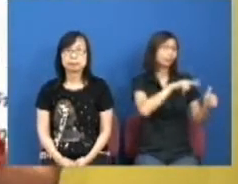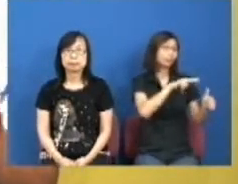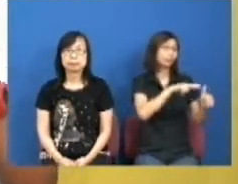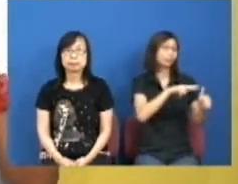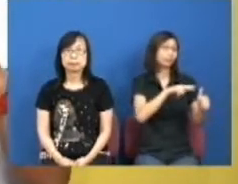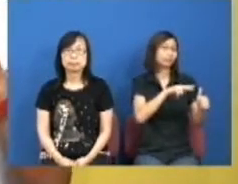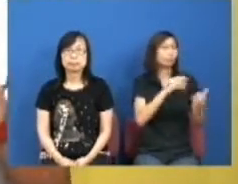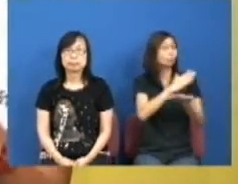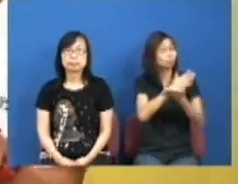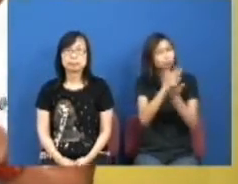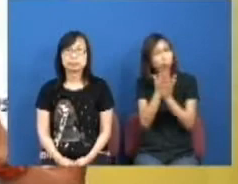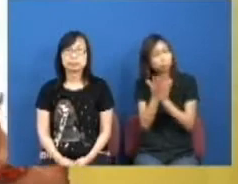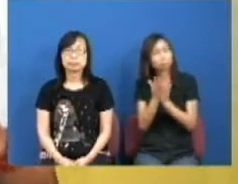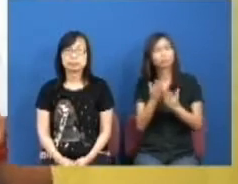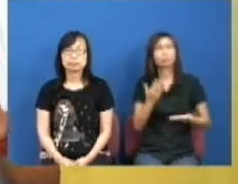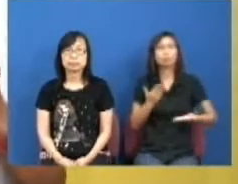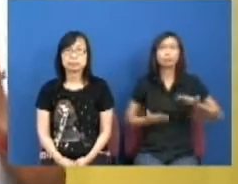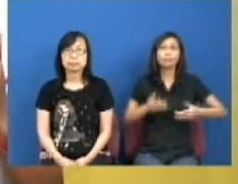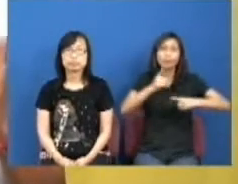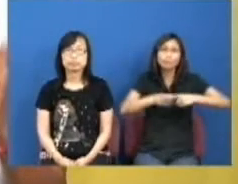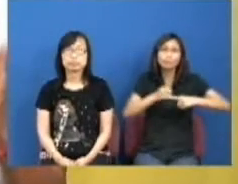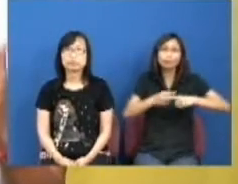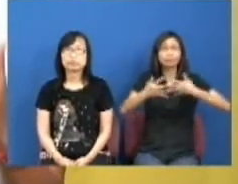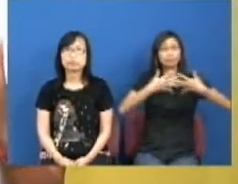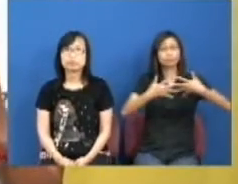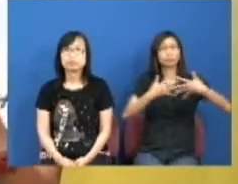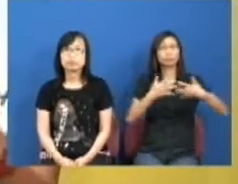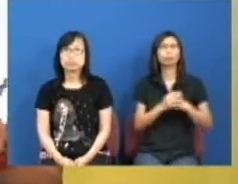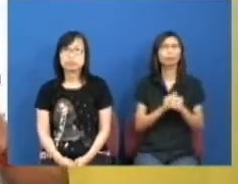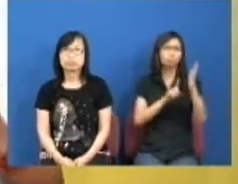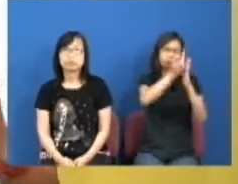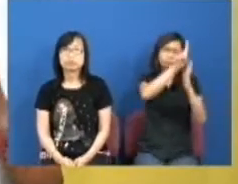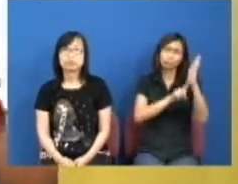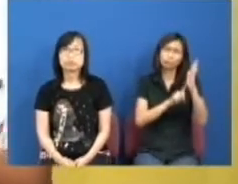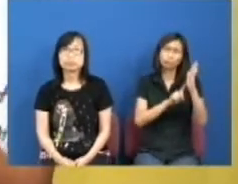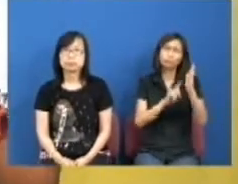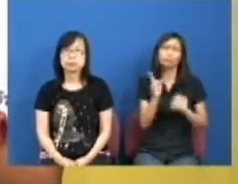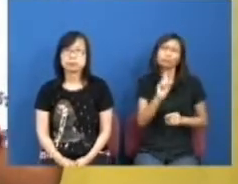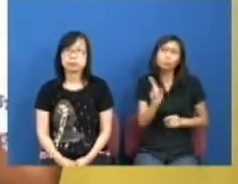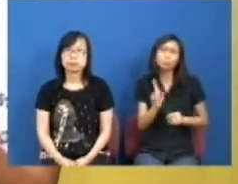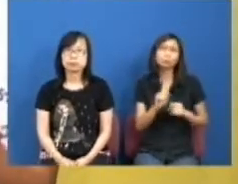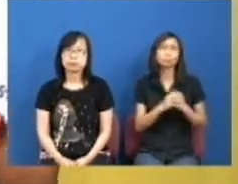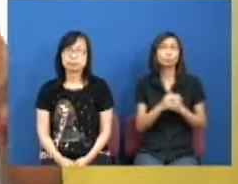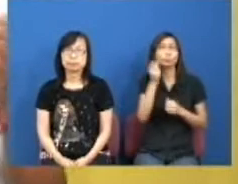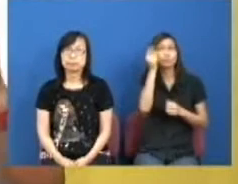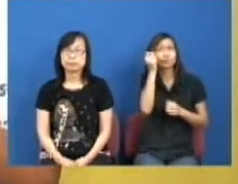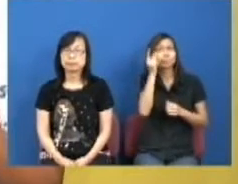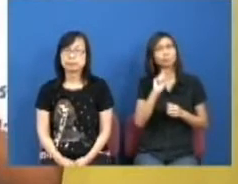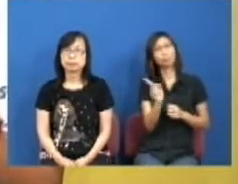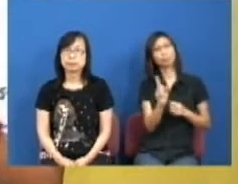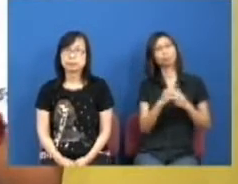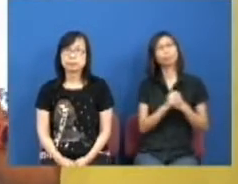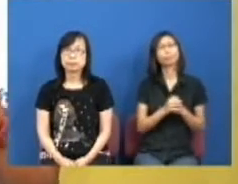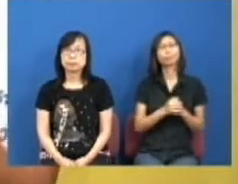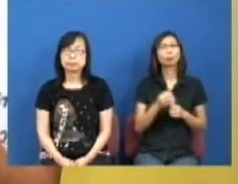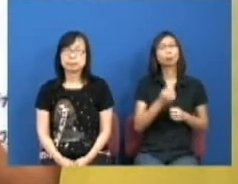或者那個實際情況究竟在什麼程度之下其實符合到一個公民社會的特質。所以我想很多